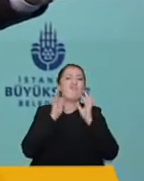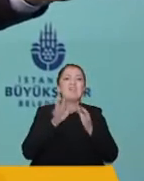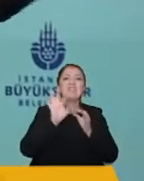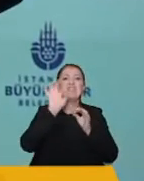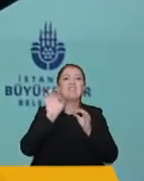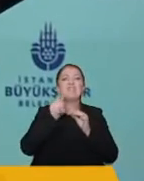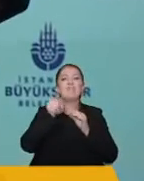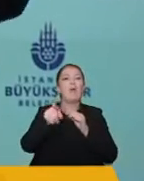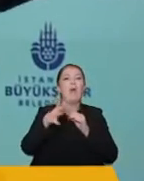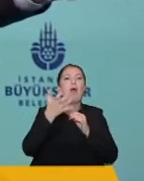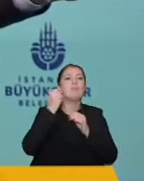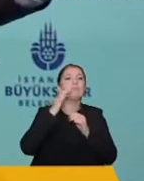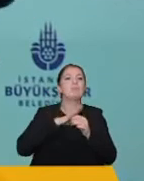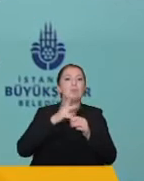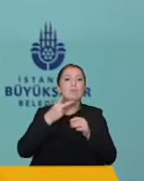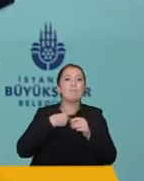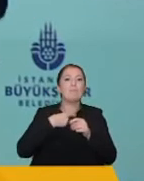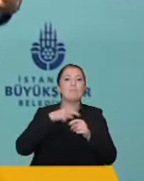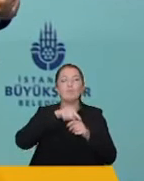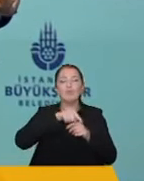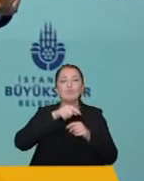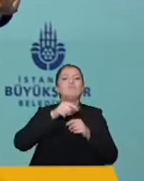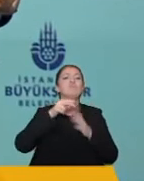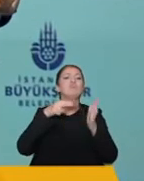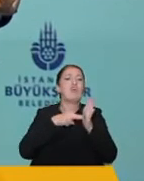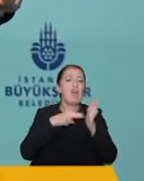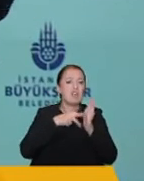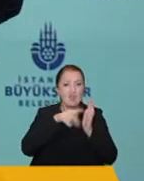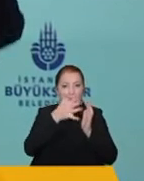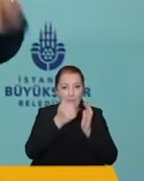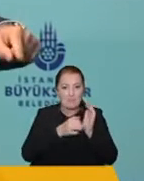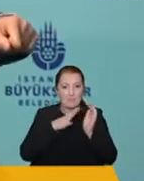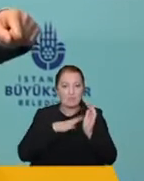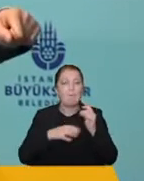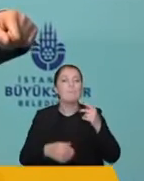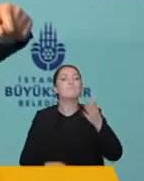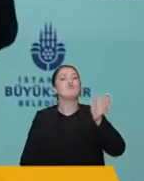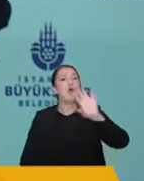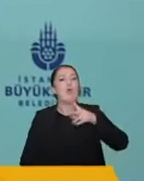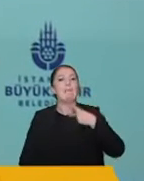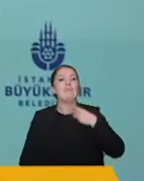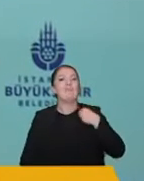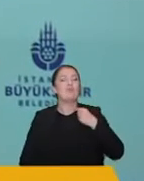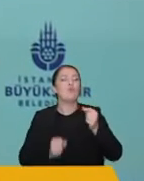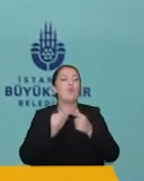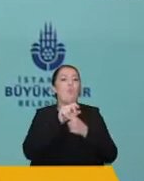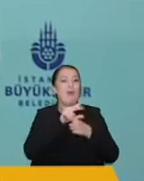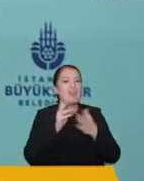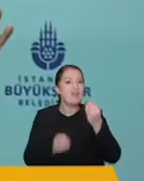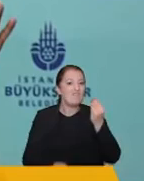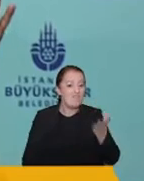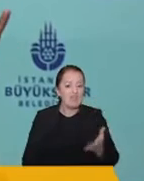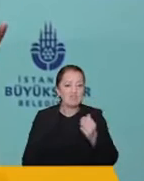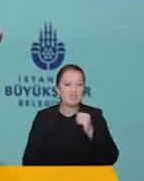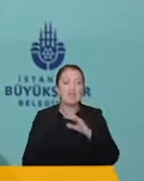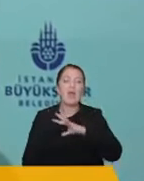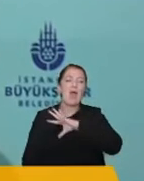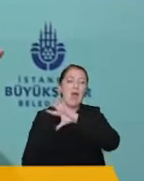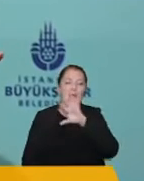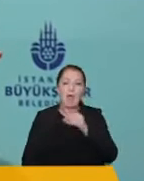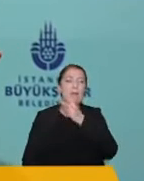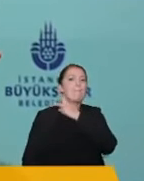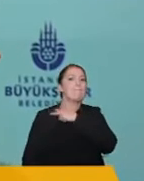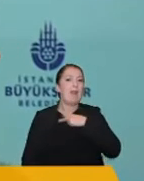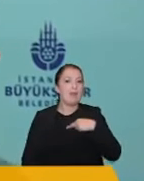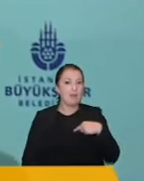almasını istiyorum. Bizim uç yerlerin, Çatalca'nın almasını istiyorum. Ondan sonra bize versinler, Ümraniye'ye versinler. Her